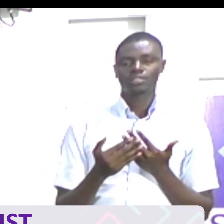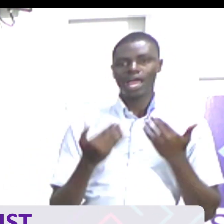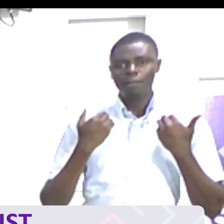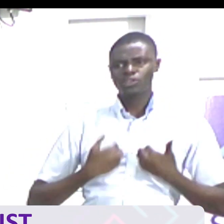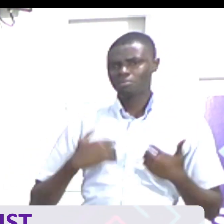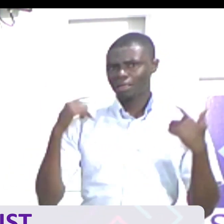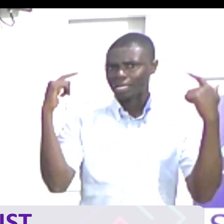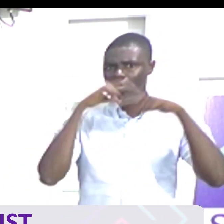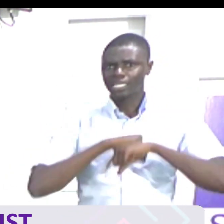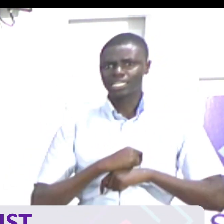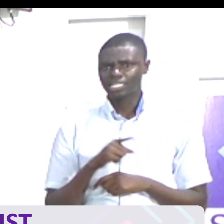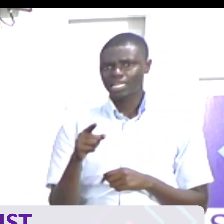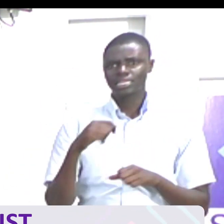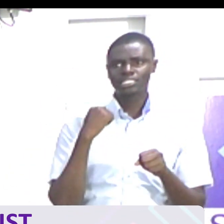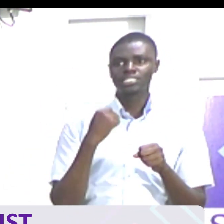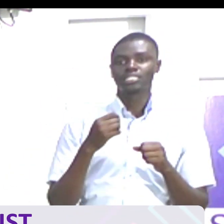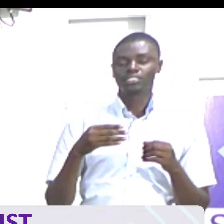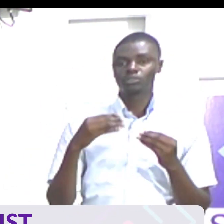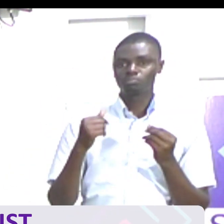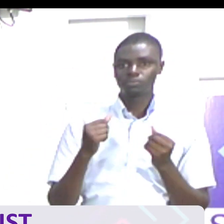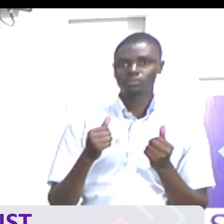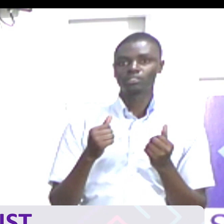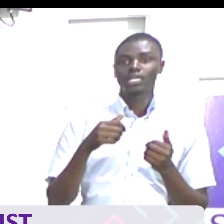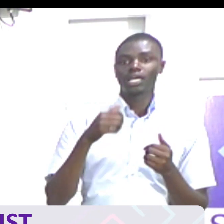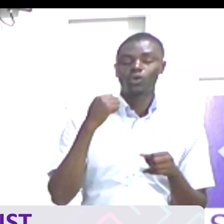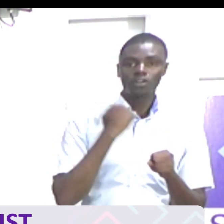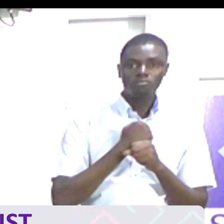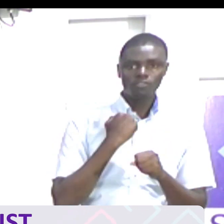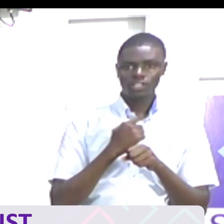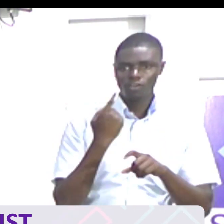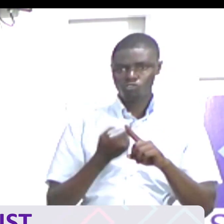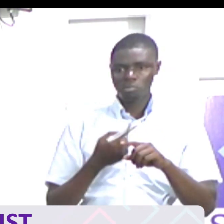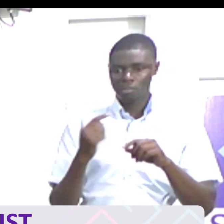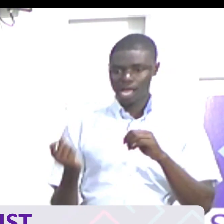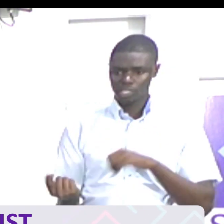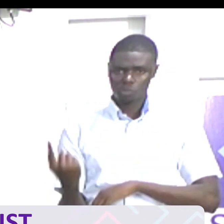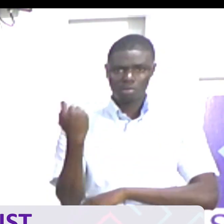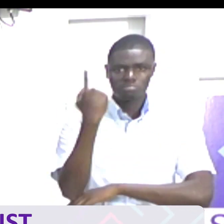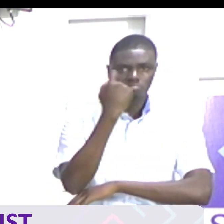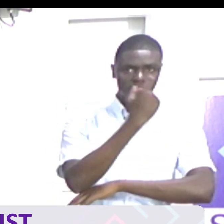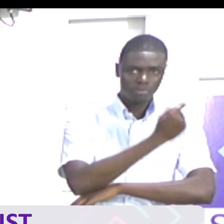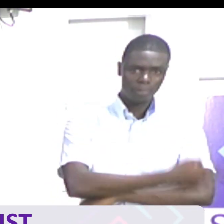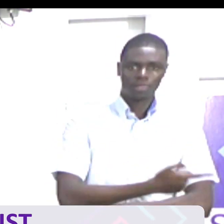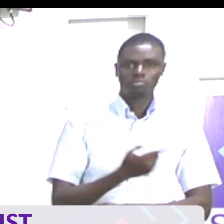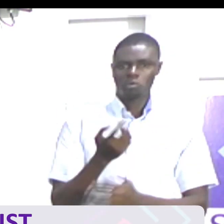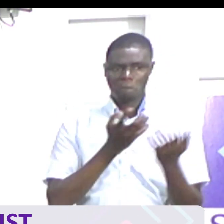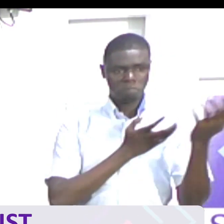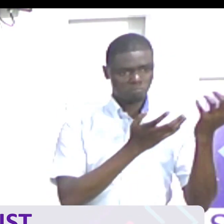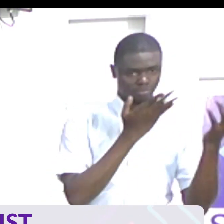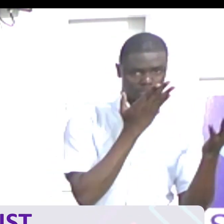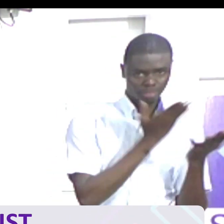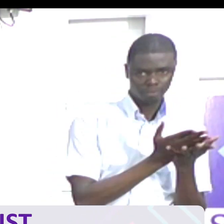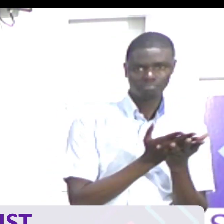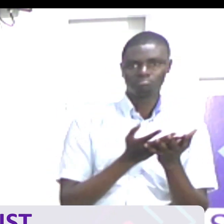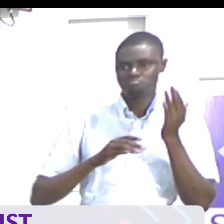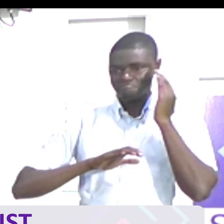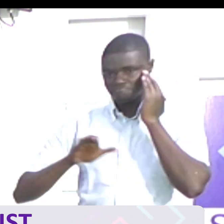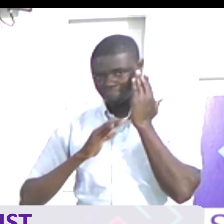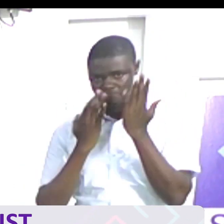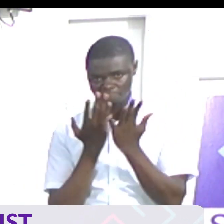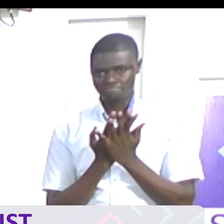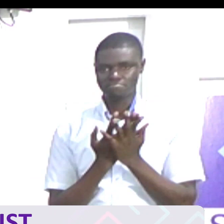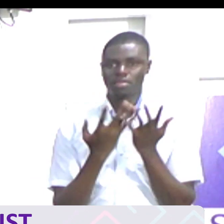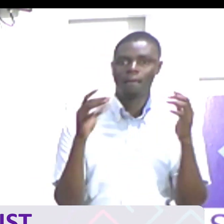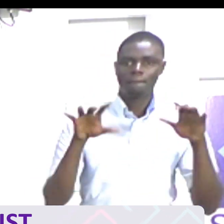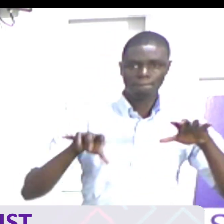assume pale nje ili unakokianga unga asubuhi mpaka jioni. Au sio? Lakini sasa ushaambia ni aje this pale nini? Unajua? So that is what we're